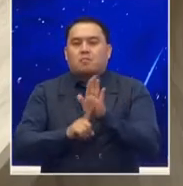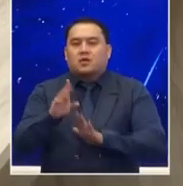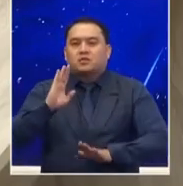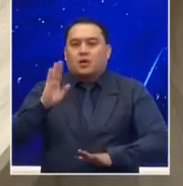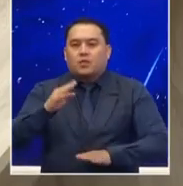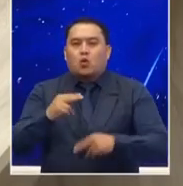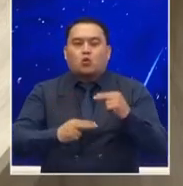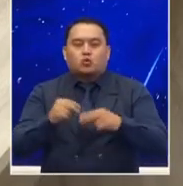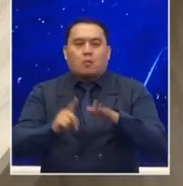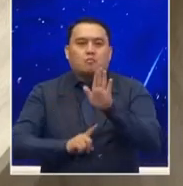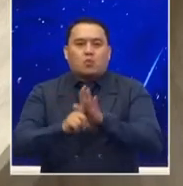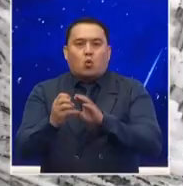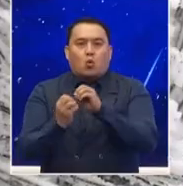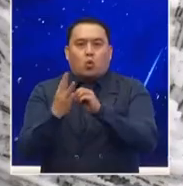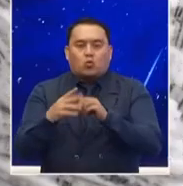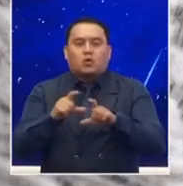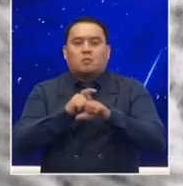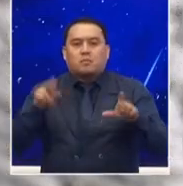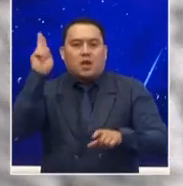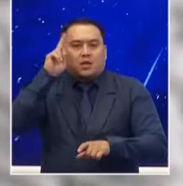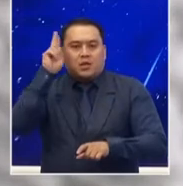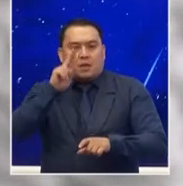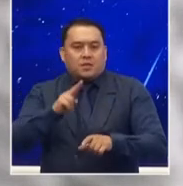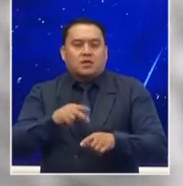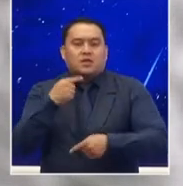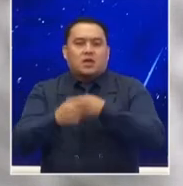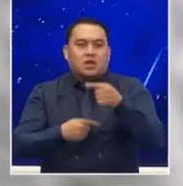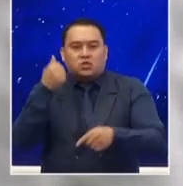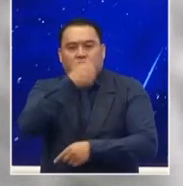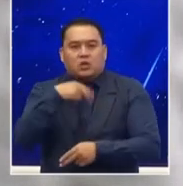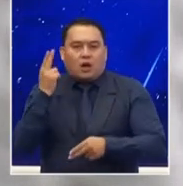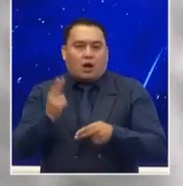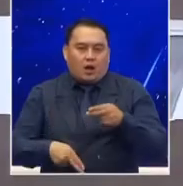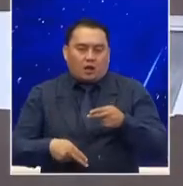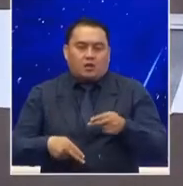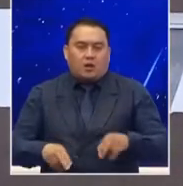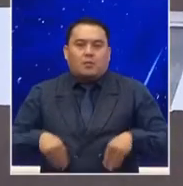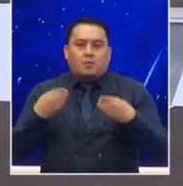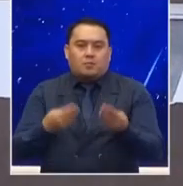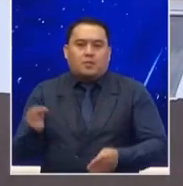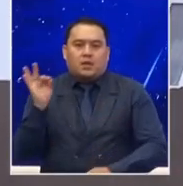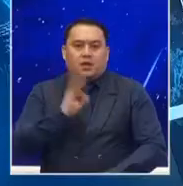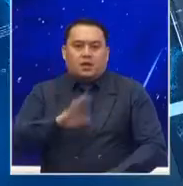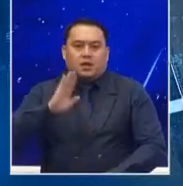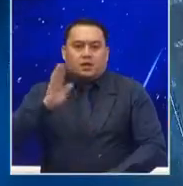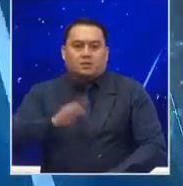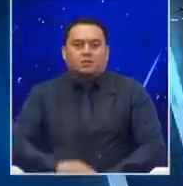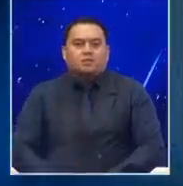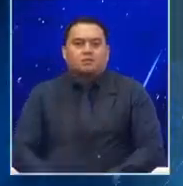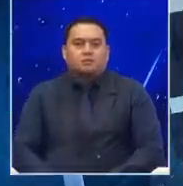биыл құрылысы басталған 14 білім ордасының құрылысы да келер жылы да аяқталып, пайдалануға берілмек.